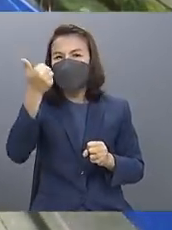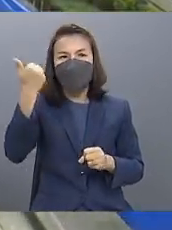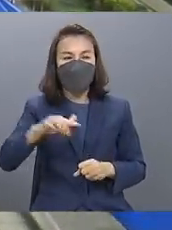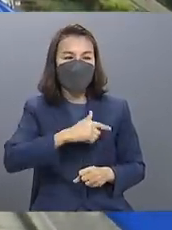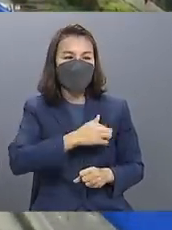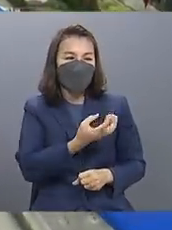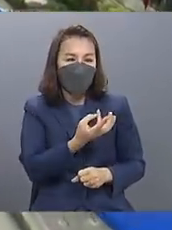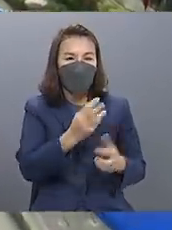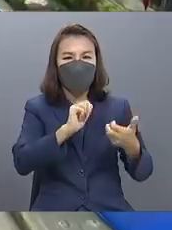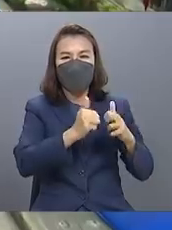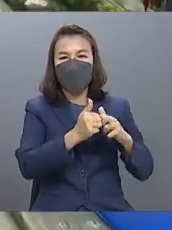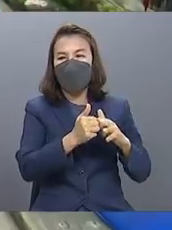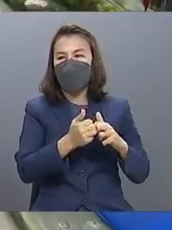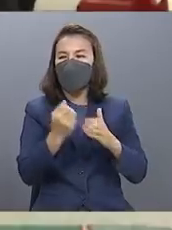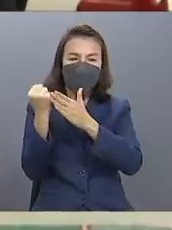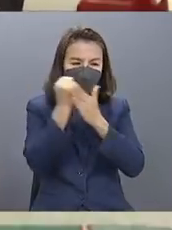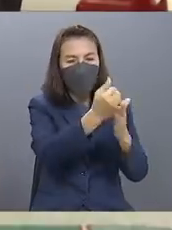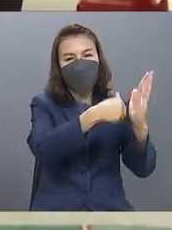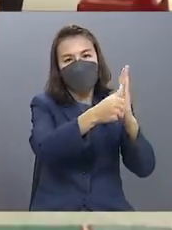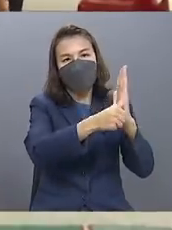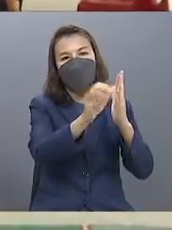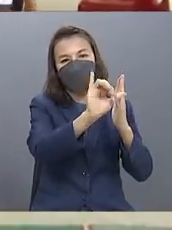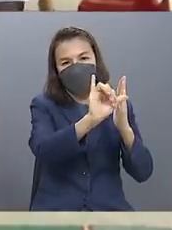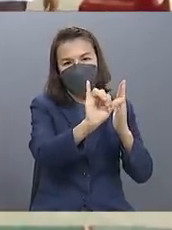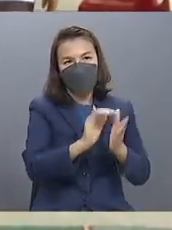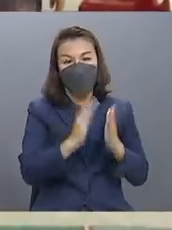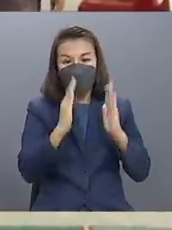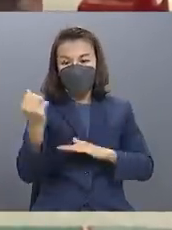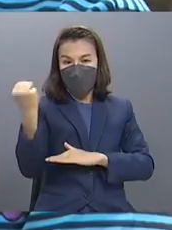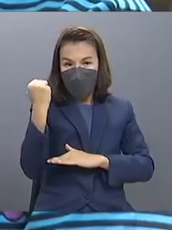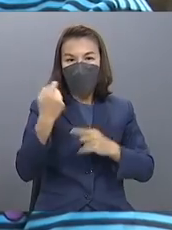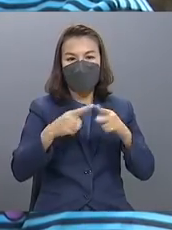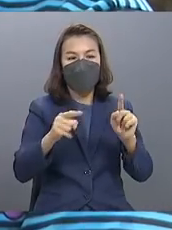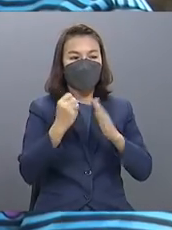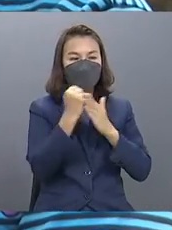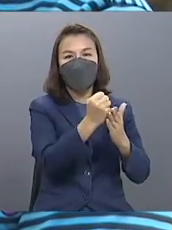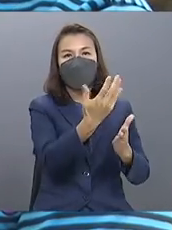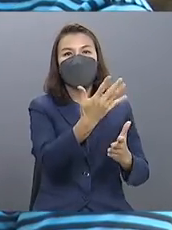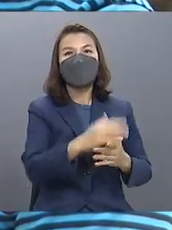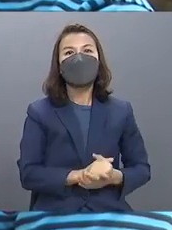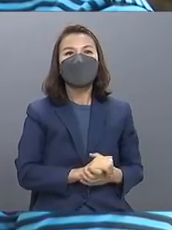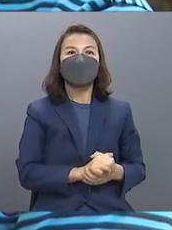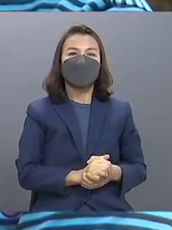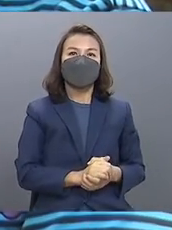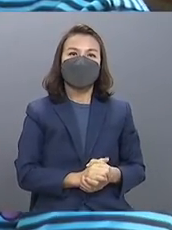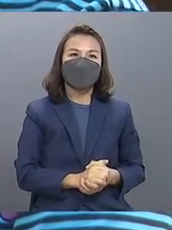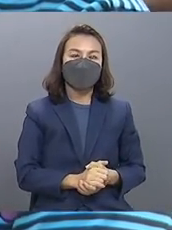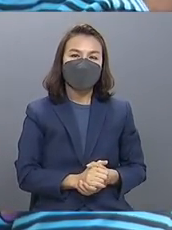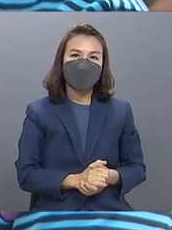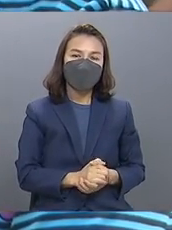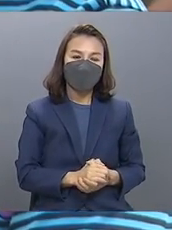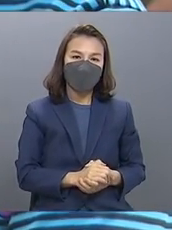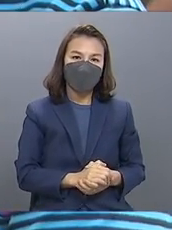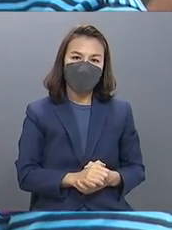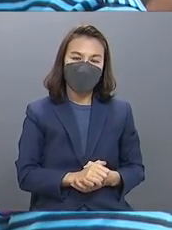นี้ยังไม่ได้รับการแก้ไขจากคนที่มีอำนาจครับก็หวังว่าเขา